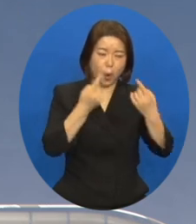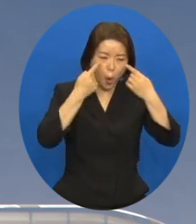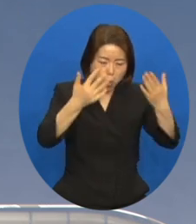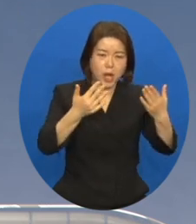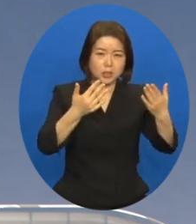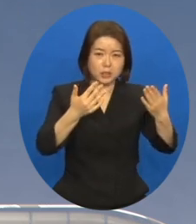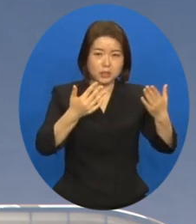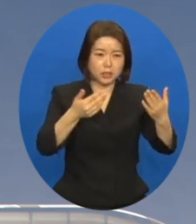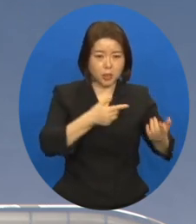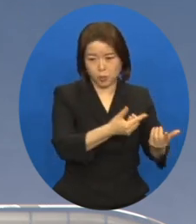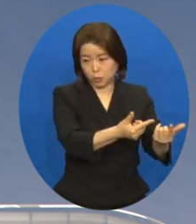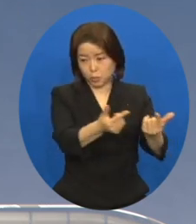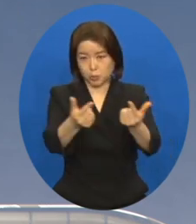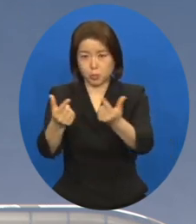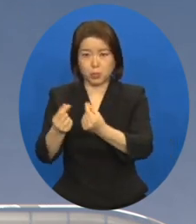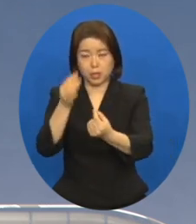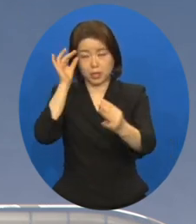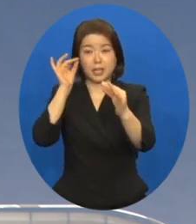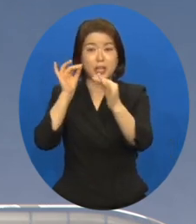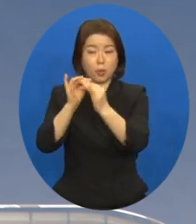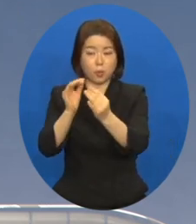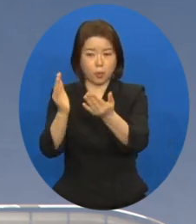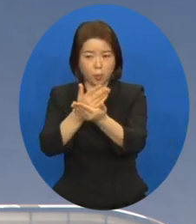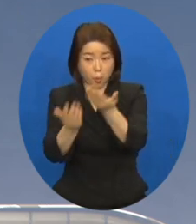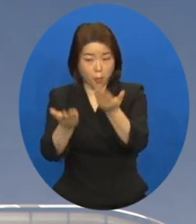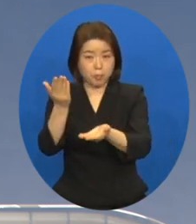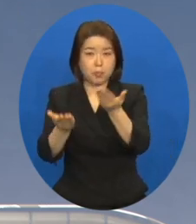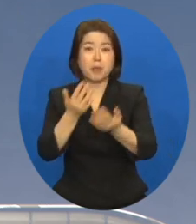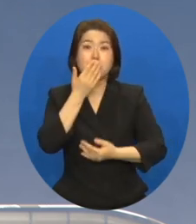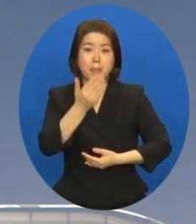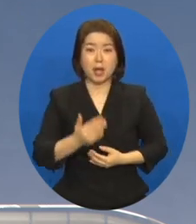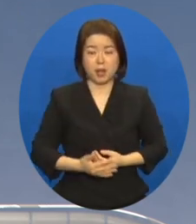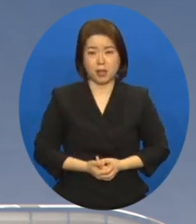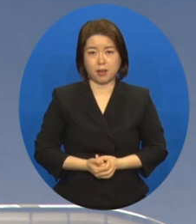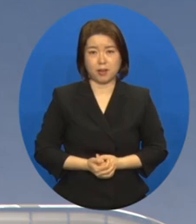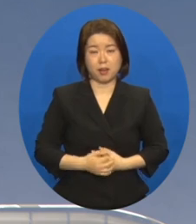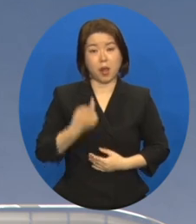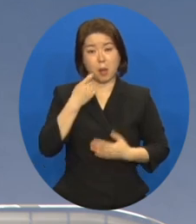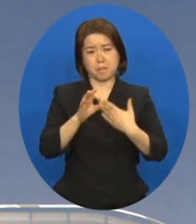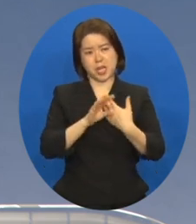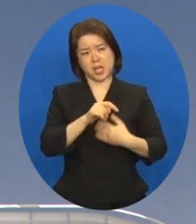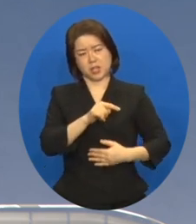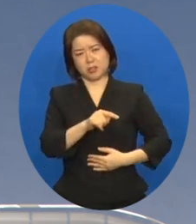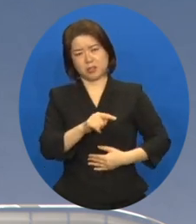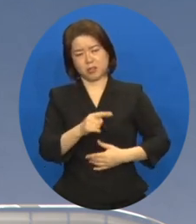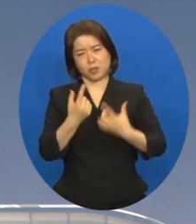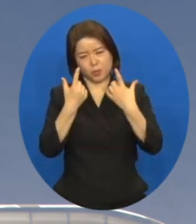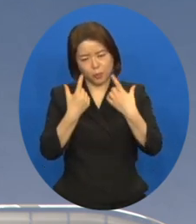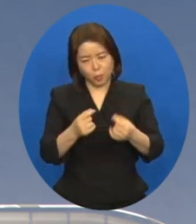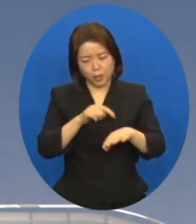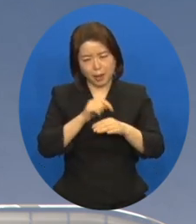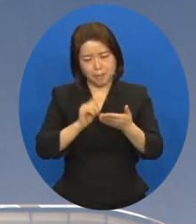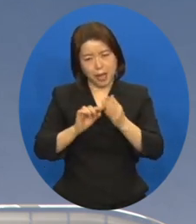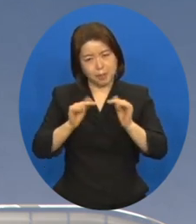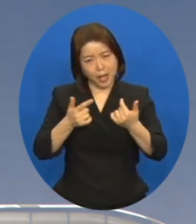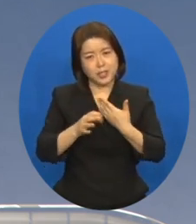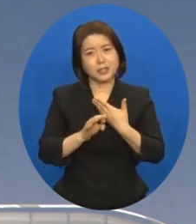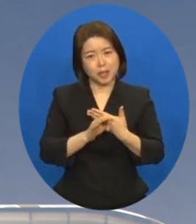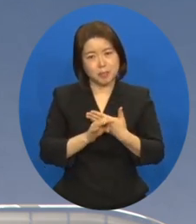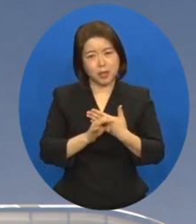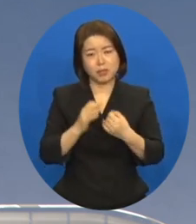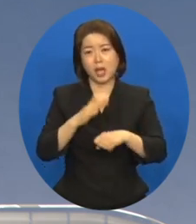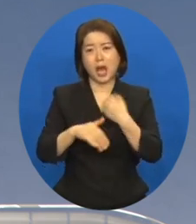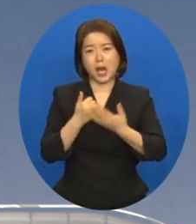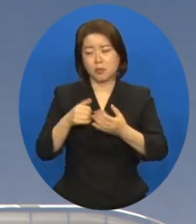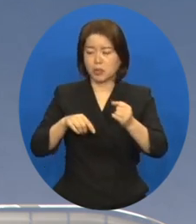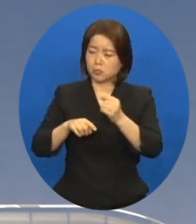다 동일한 분별이 오는 거예요. 만약에 그게 동일한 마음이 안 온다면 그러면